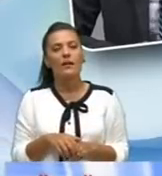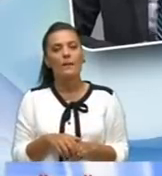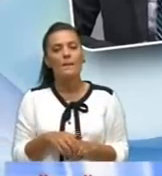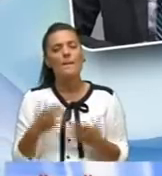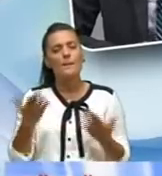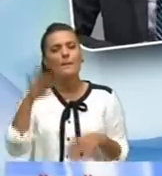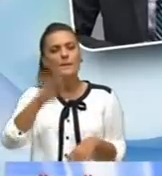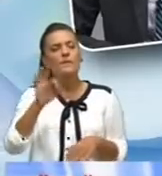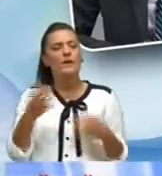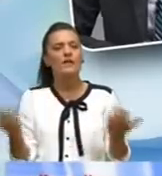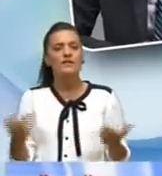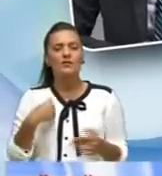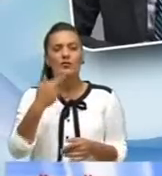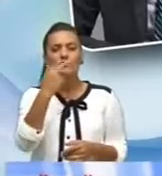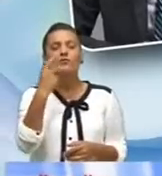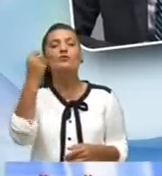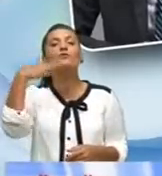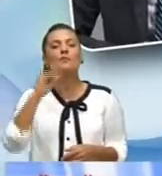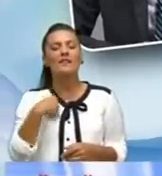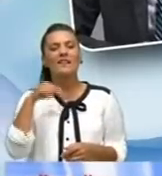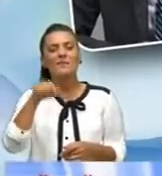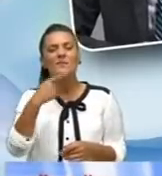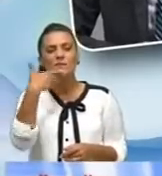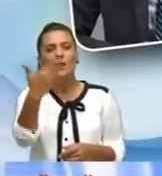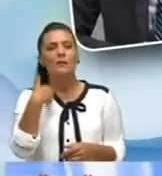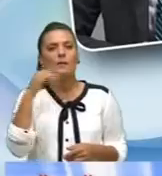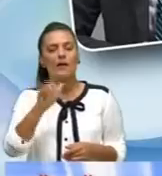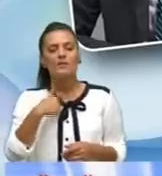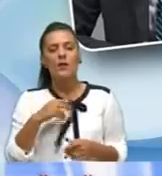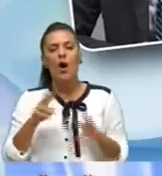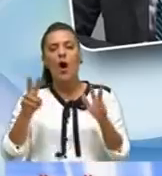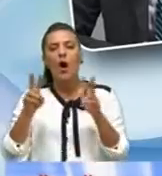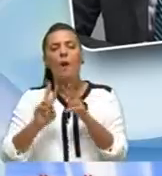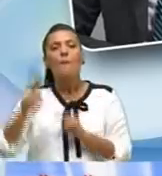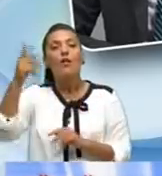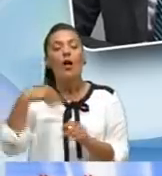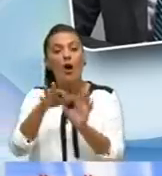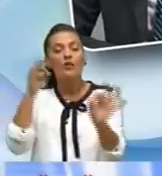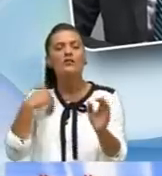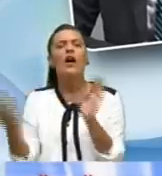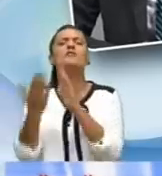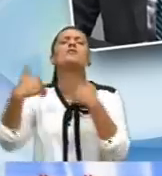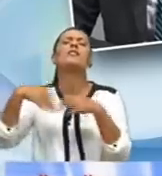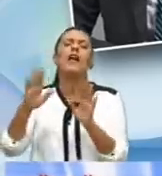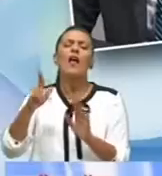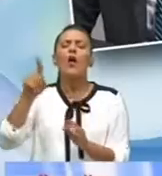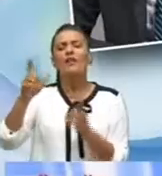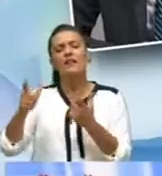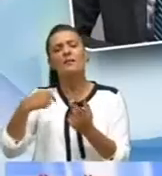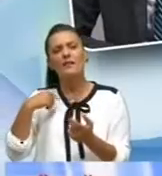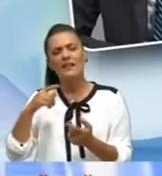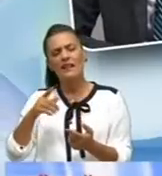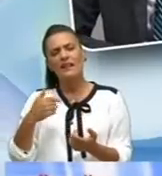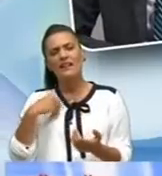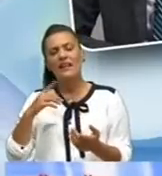Şimdi aslında sözümü unutmadan şuna temas etmem lazım. Buyurun. Modern okçuluğa karşı değiliz, tam tersine. Hayır, o da onun yeri ayrı kesinlikle,